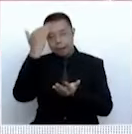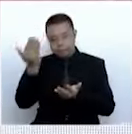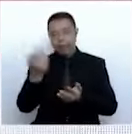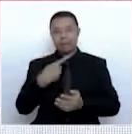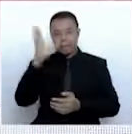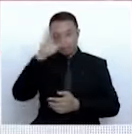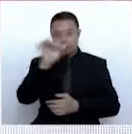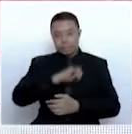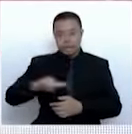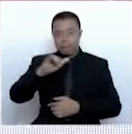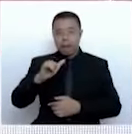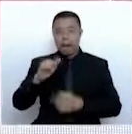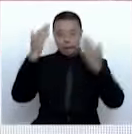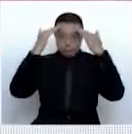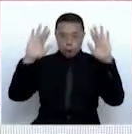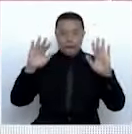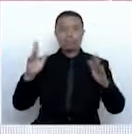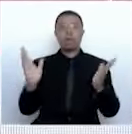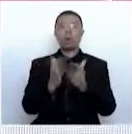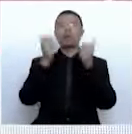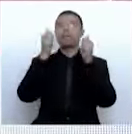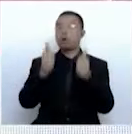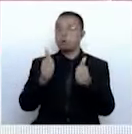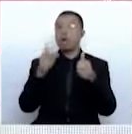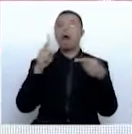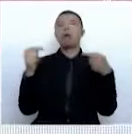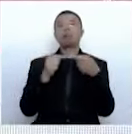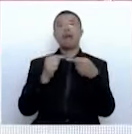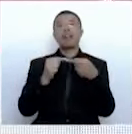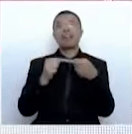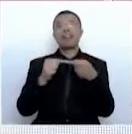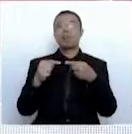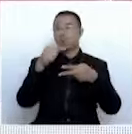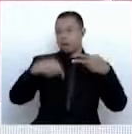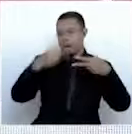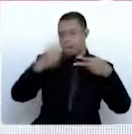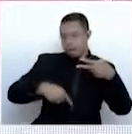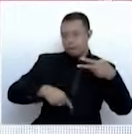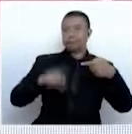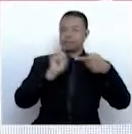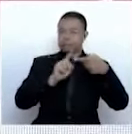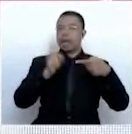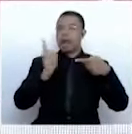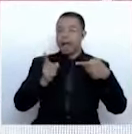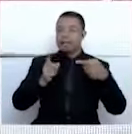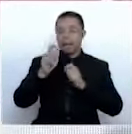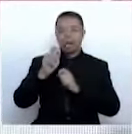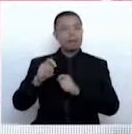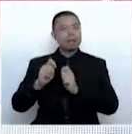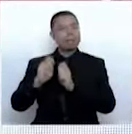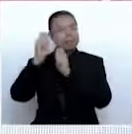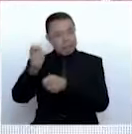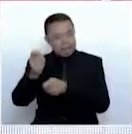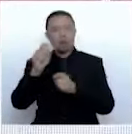bersama bahwa demokrasi yang berkualitas berkorelasi positif terhadap dua hal. Pertama, adanya penghargaan terhadap